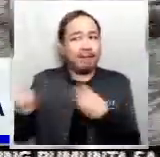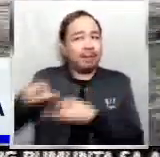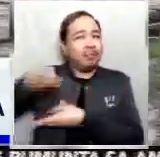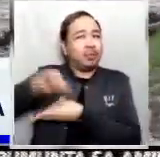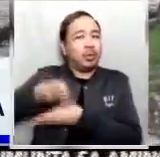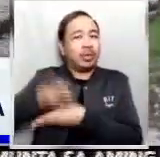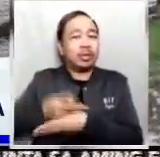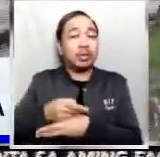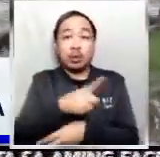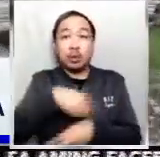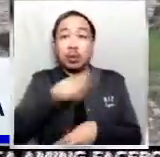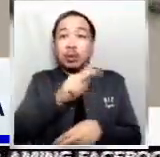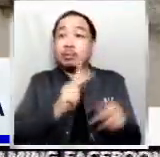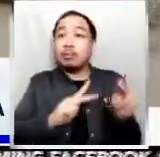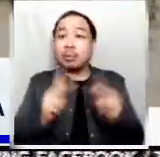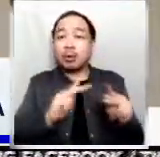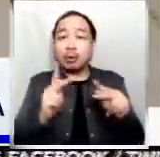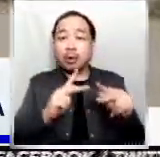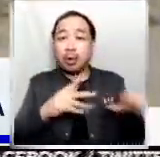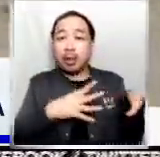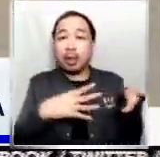lalo pang tumaas ang tubig.